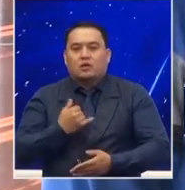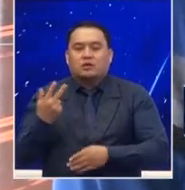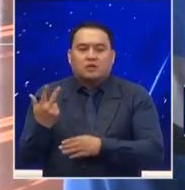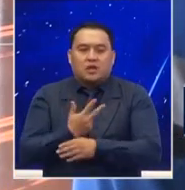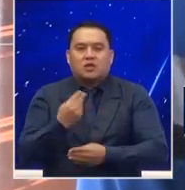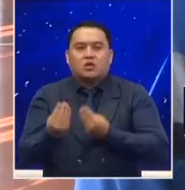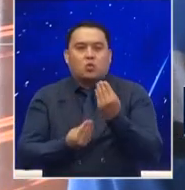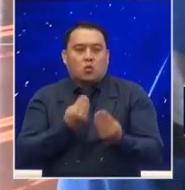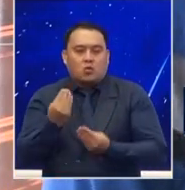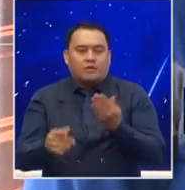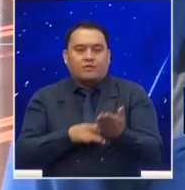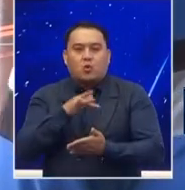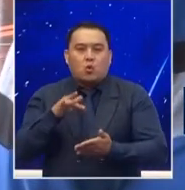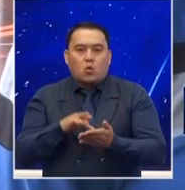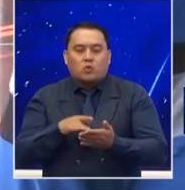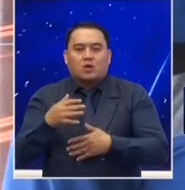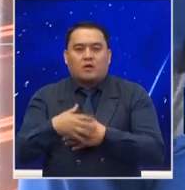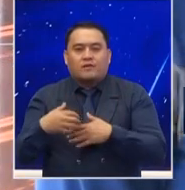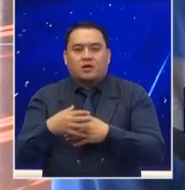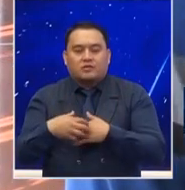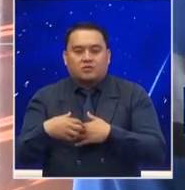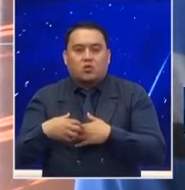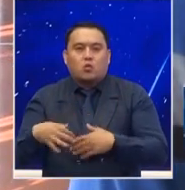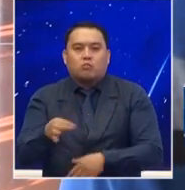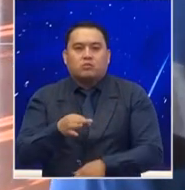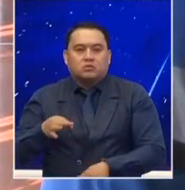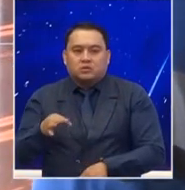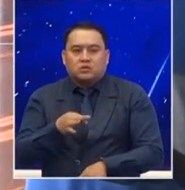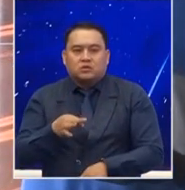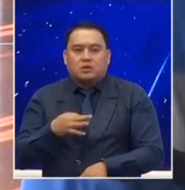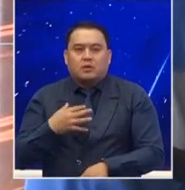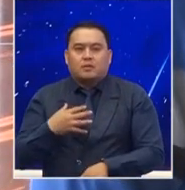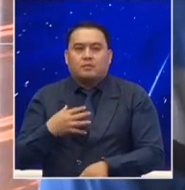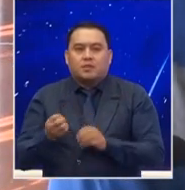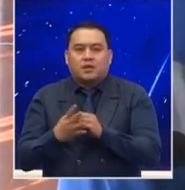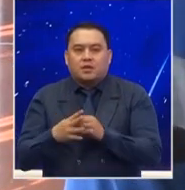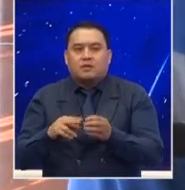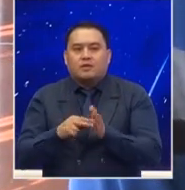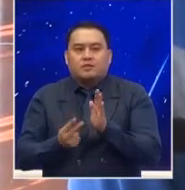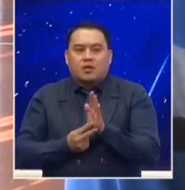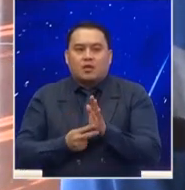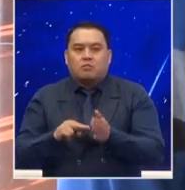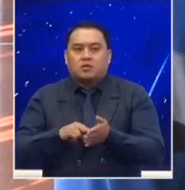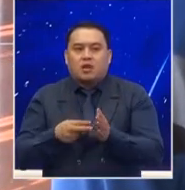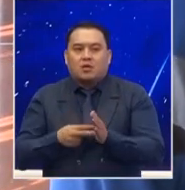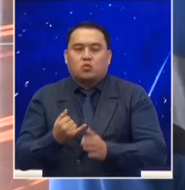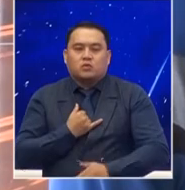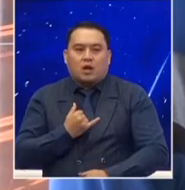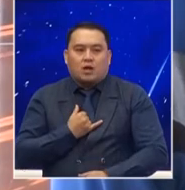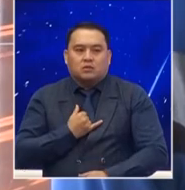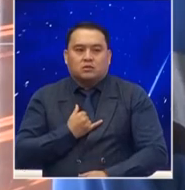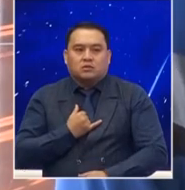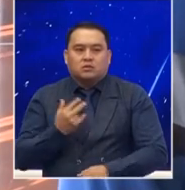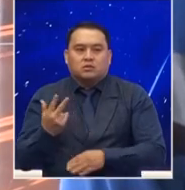третьему туру в городе Щучинск, 15 по 18 декабря. планы у нас на третий